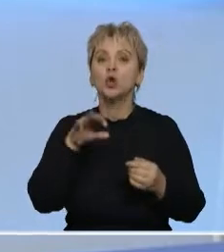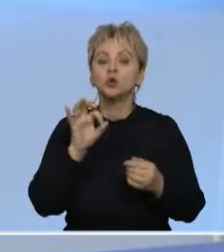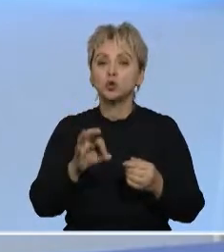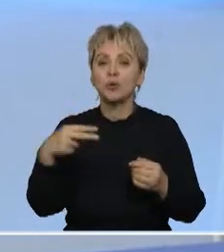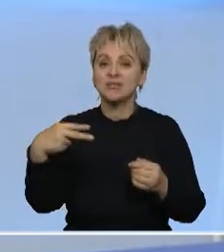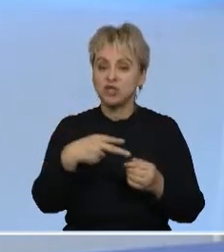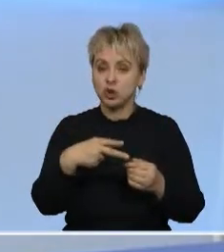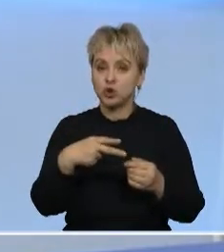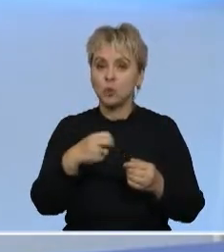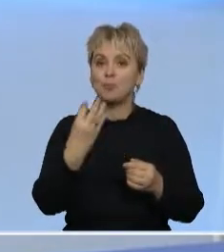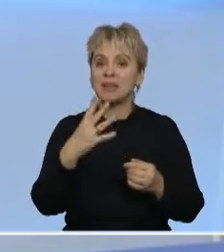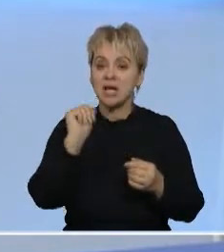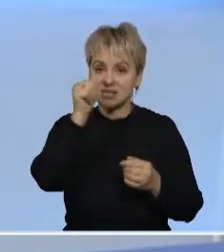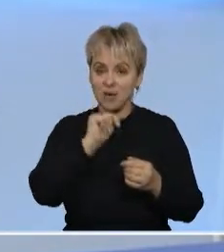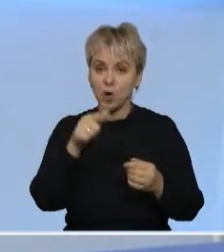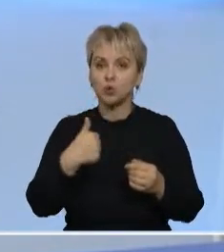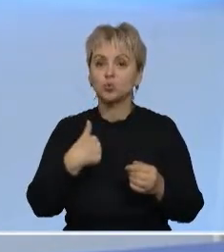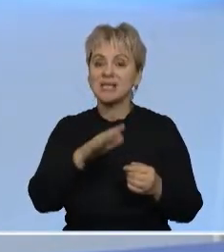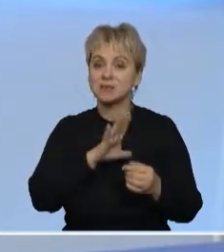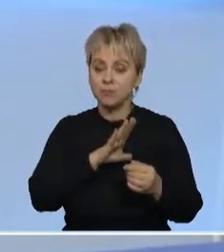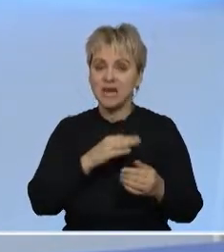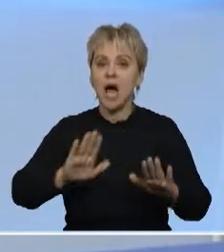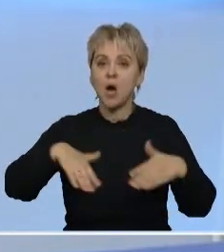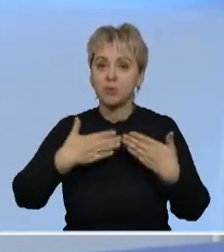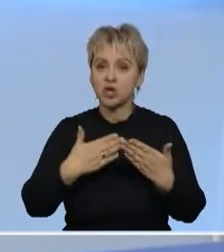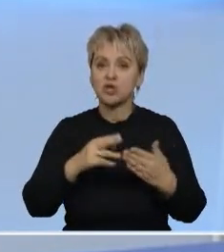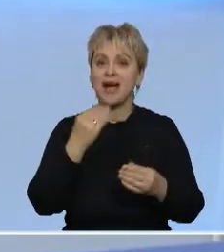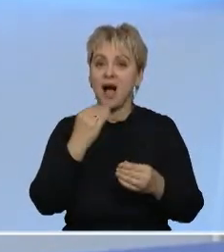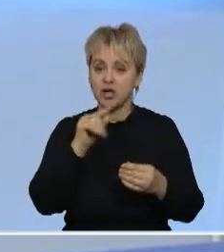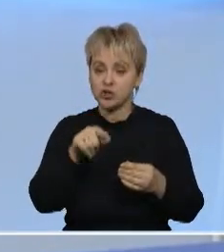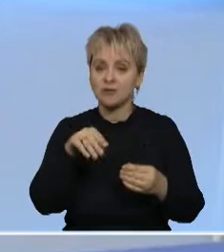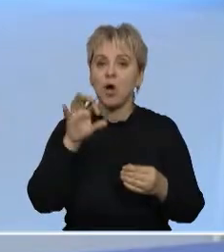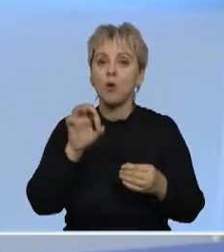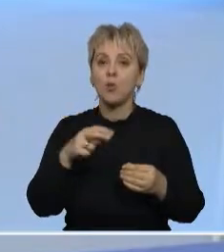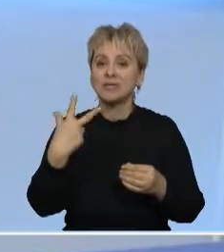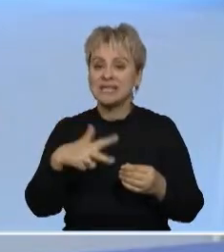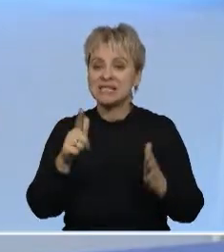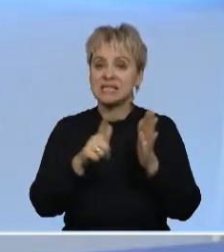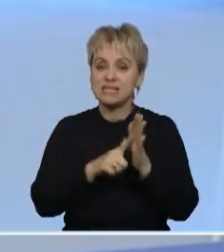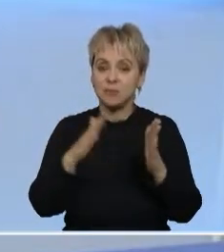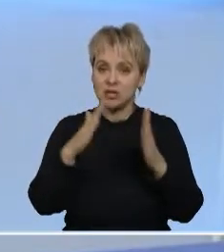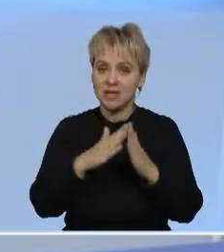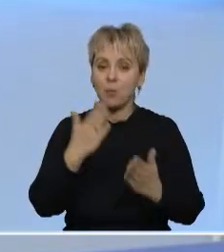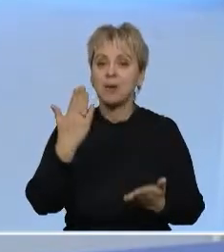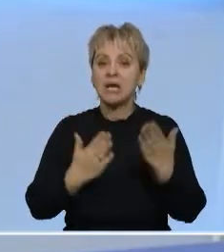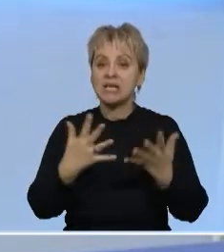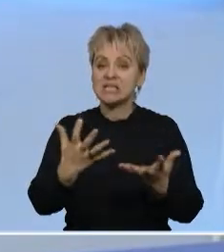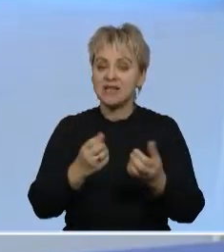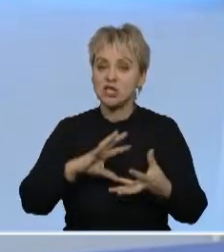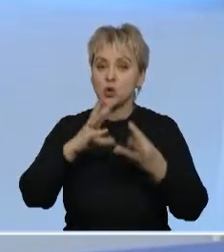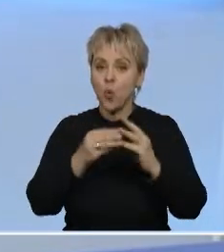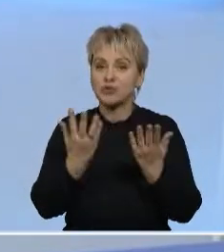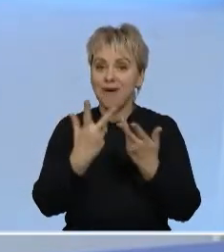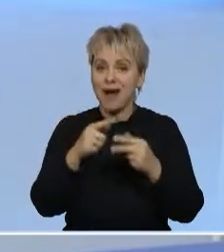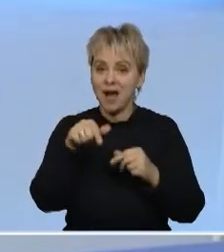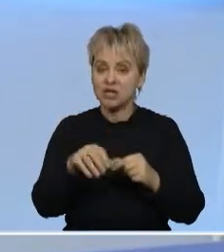в 2015 году у нас были обращения на качество по 37 домам. Если взять от общего